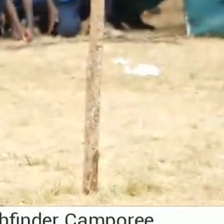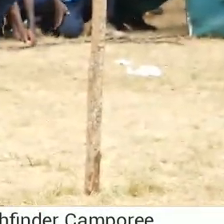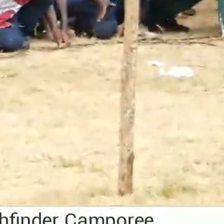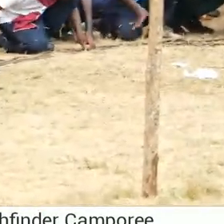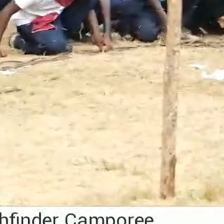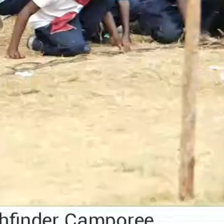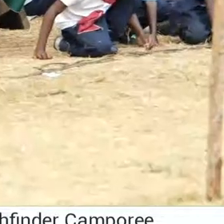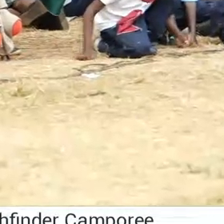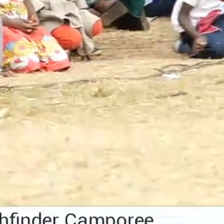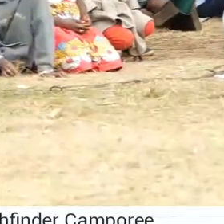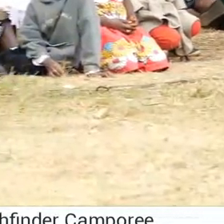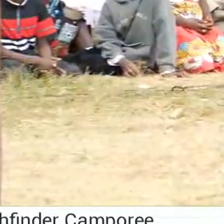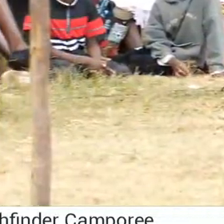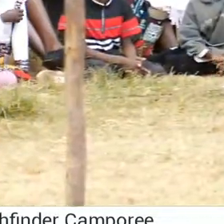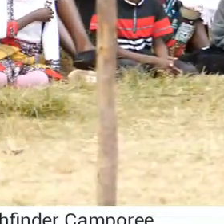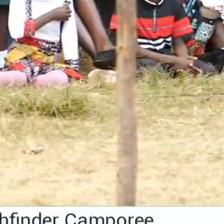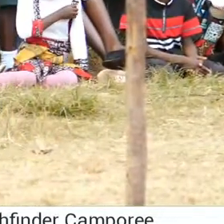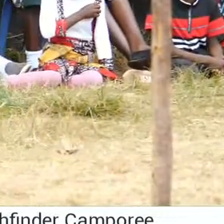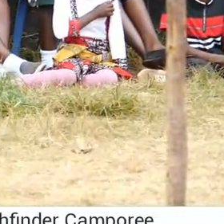Umai kwa pale?